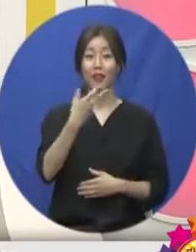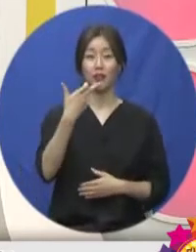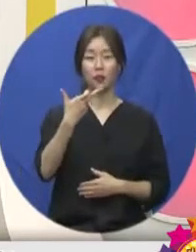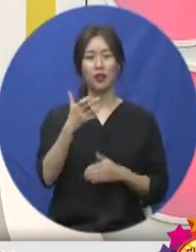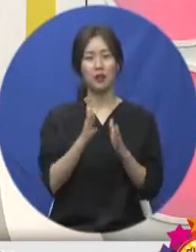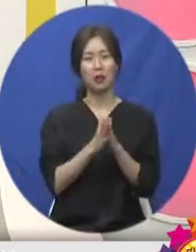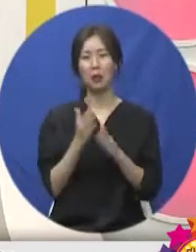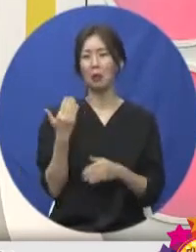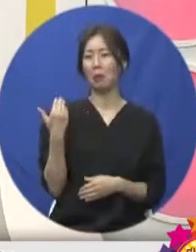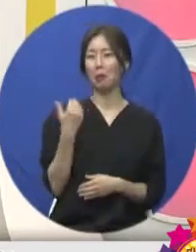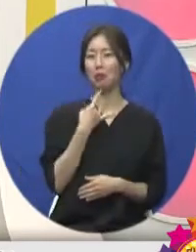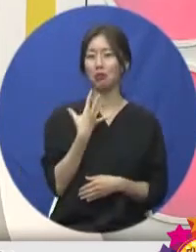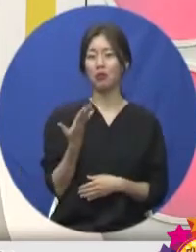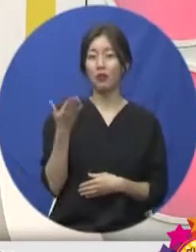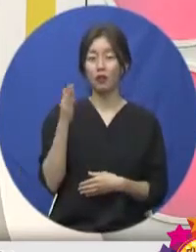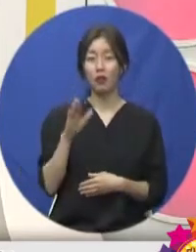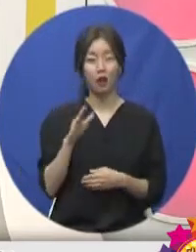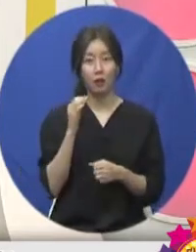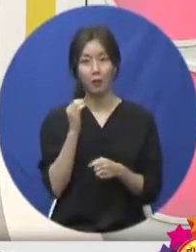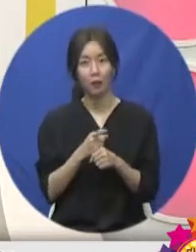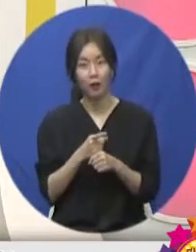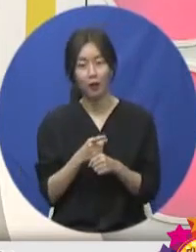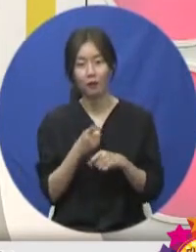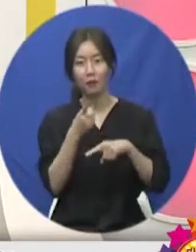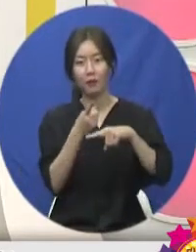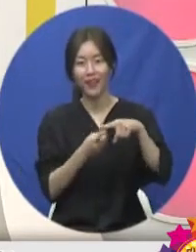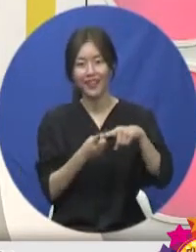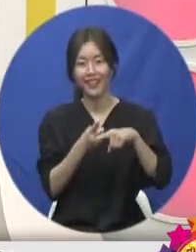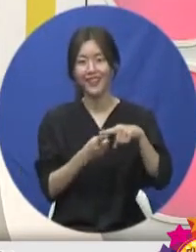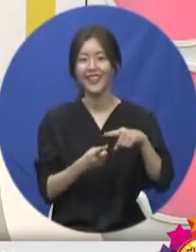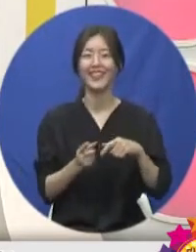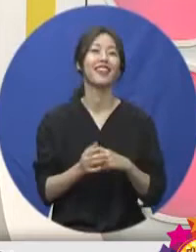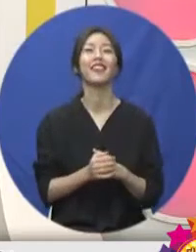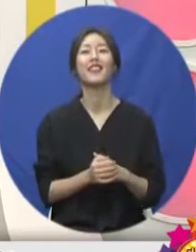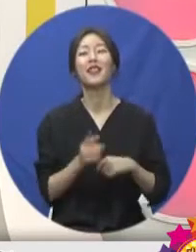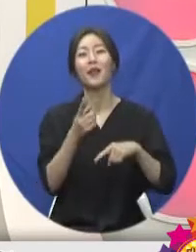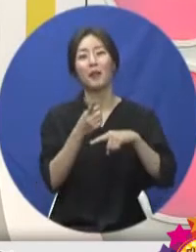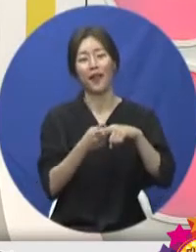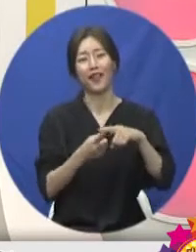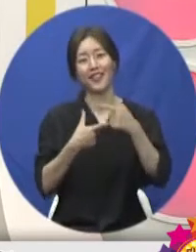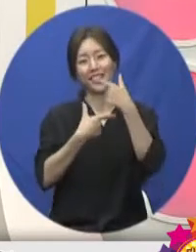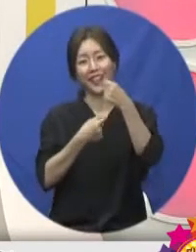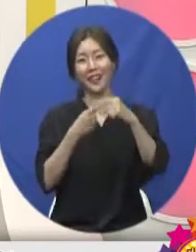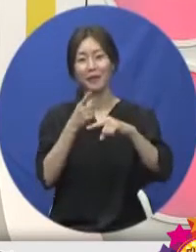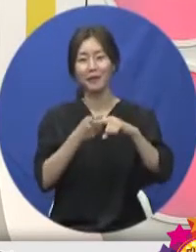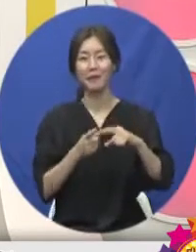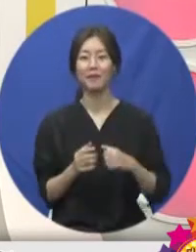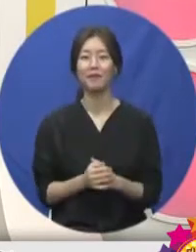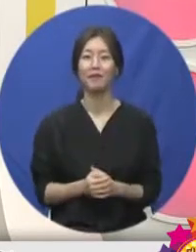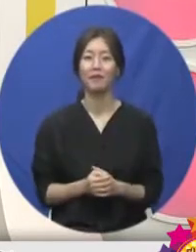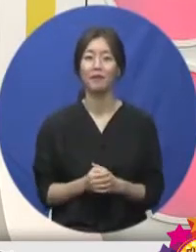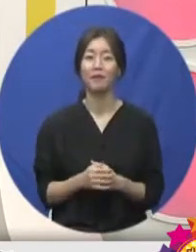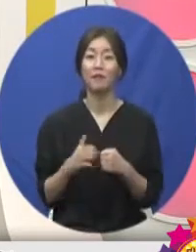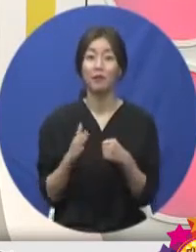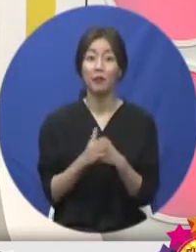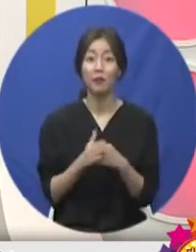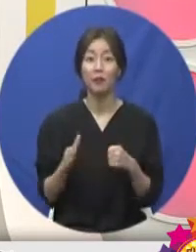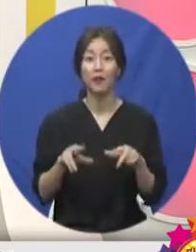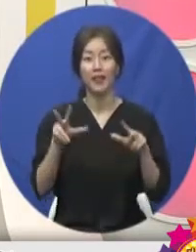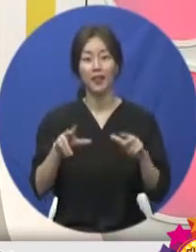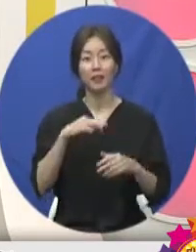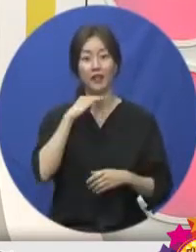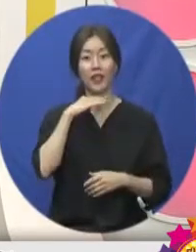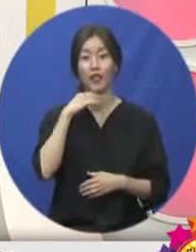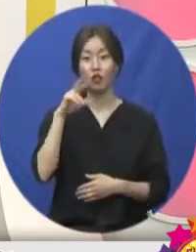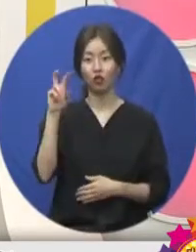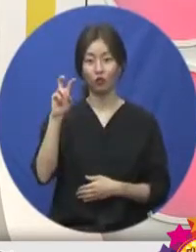2017년 시작한 지가 엊그제 1월 1일 새해 인사했던 것 같은데 벌써 반이 지났네. 그러니까요. 반이 됐네. 그래서 뭐 지금 20살은